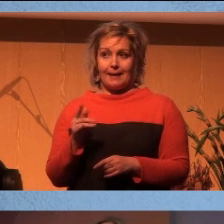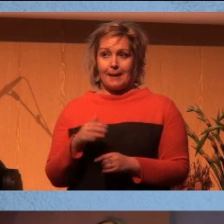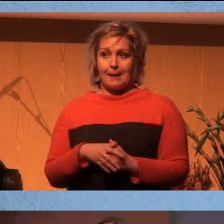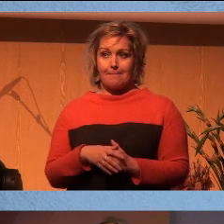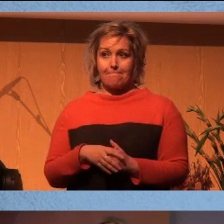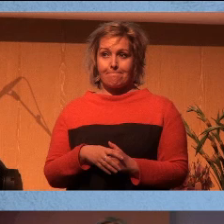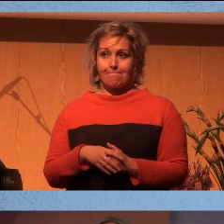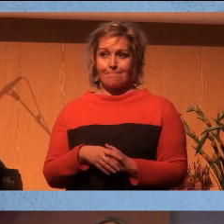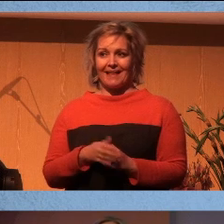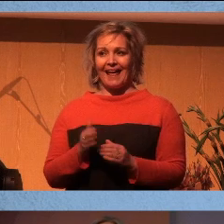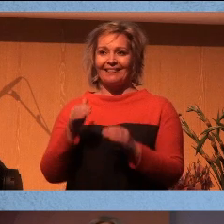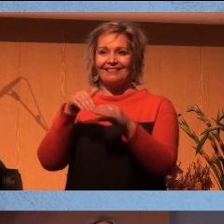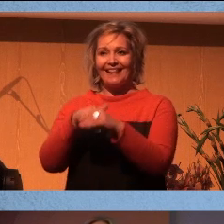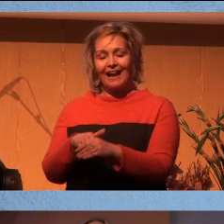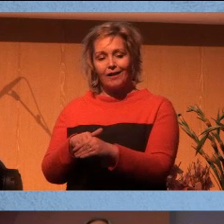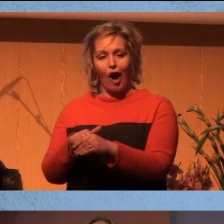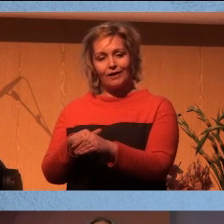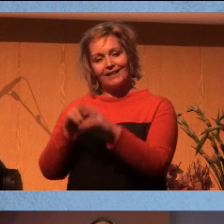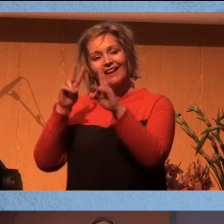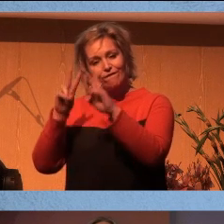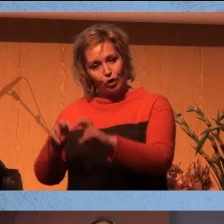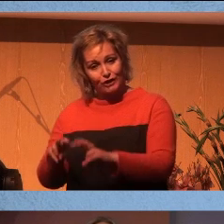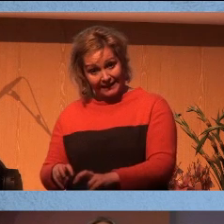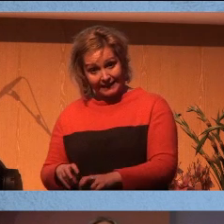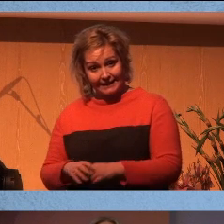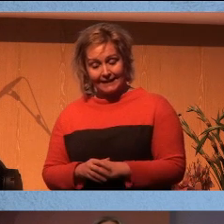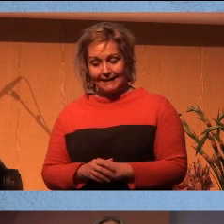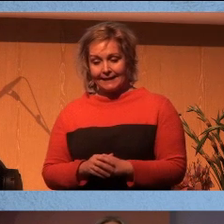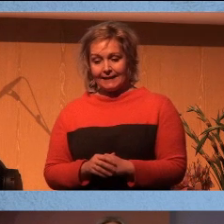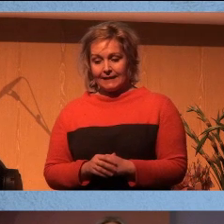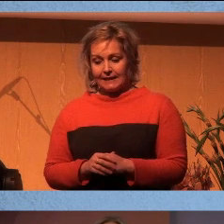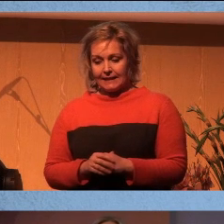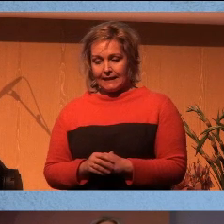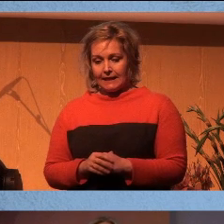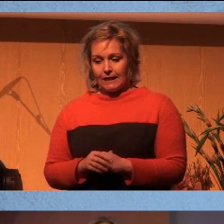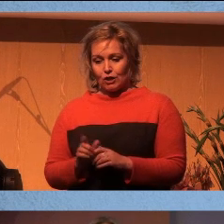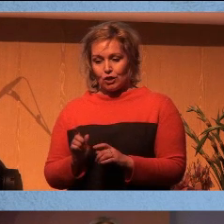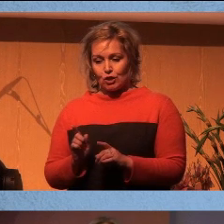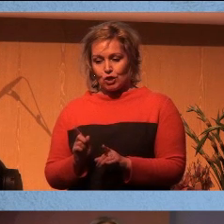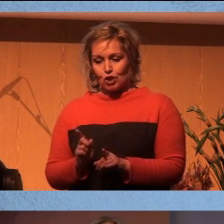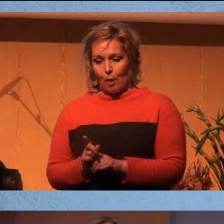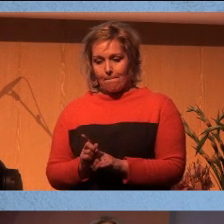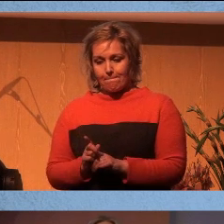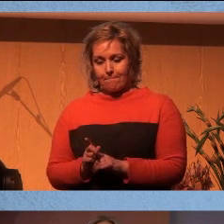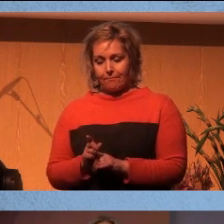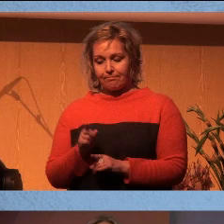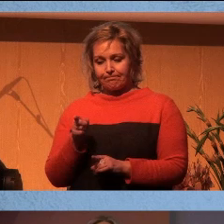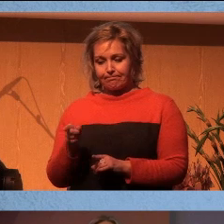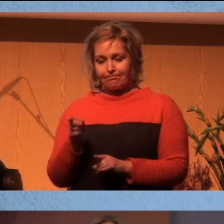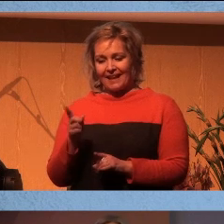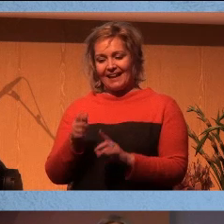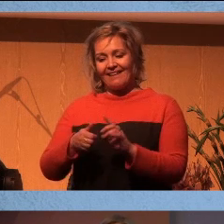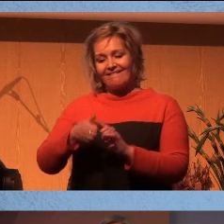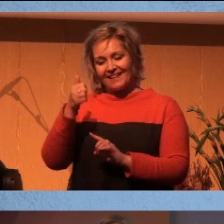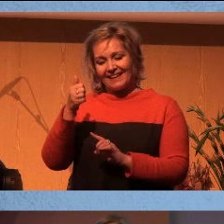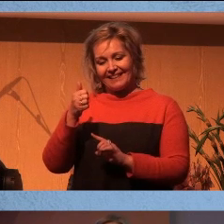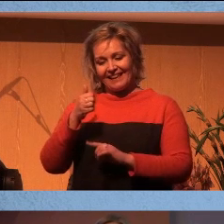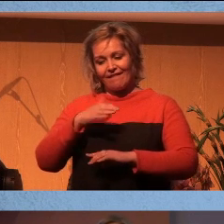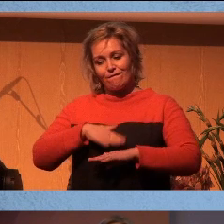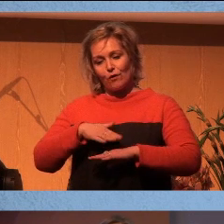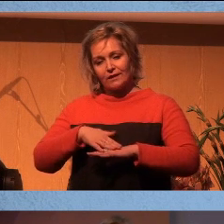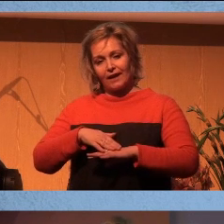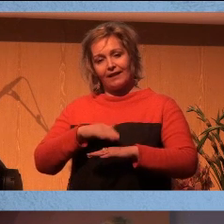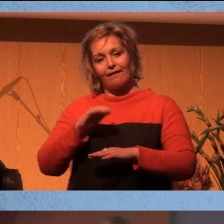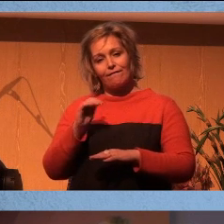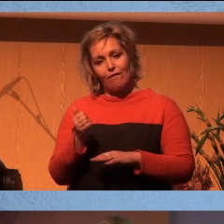deltakelse i forskning. Som en viktig forutsetning